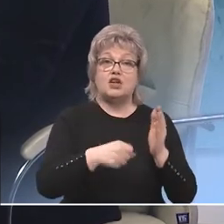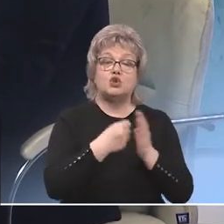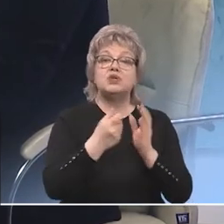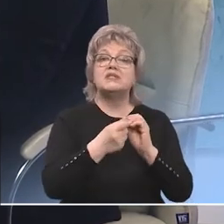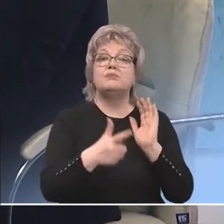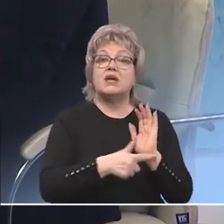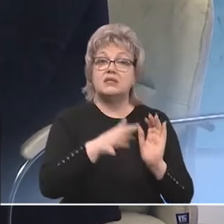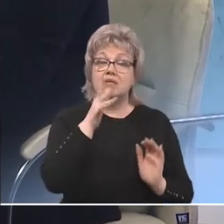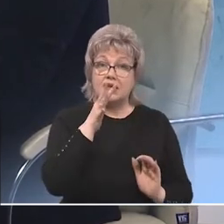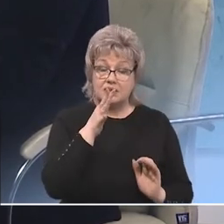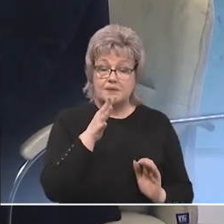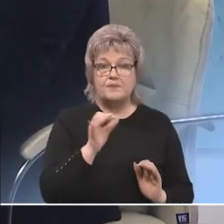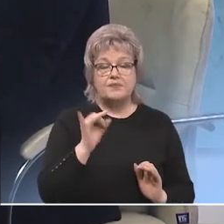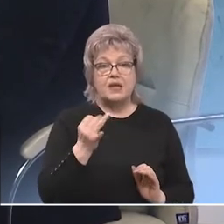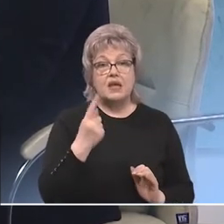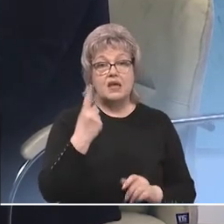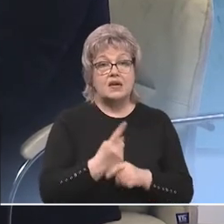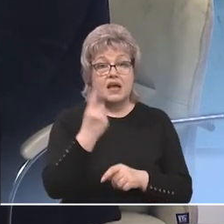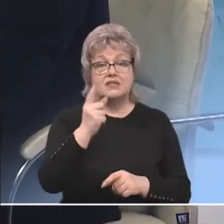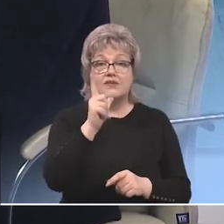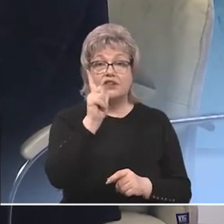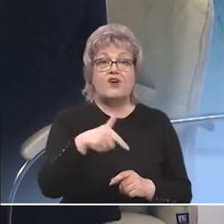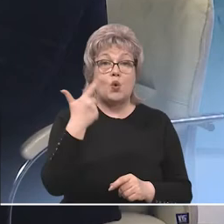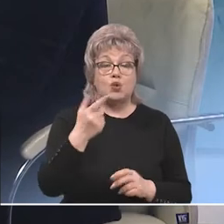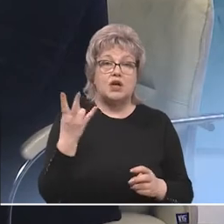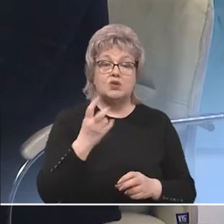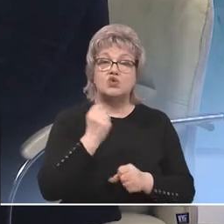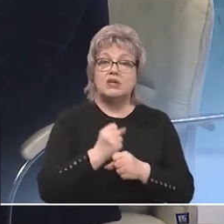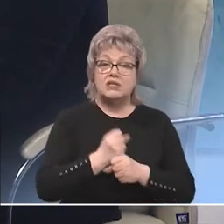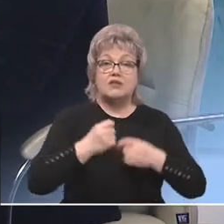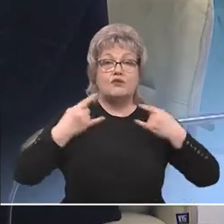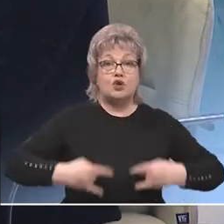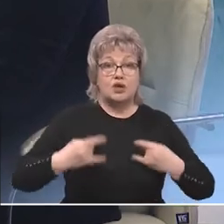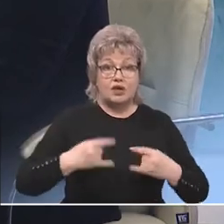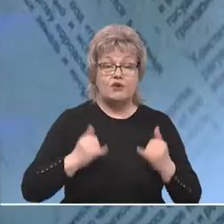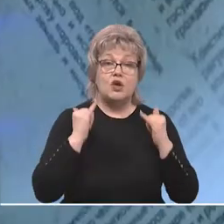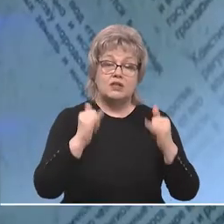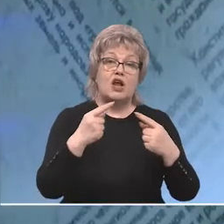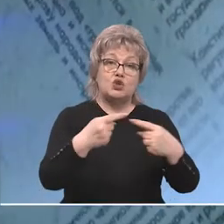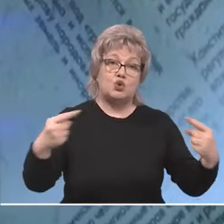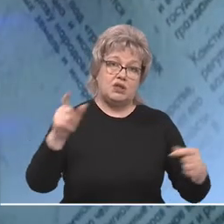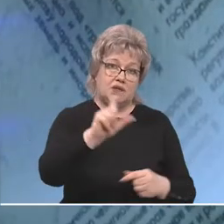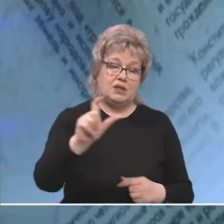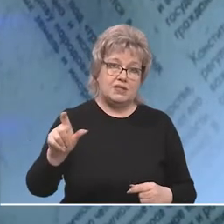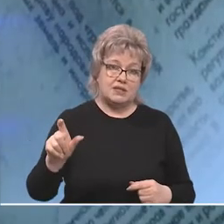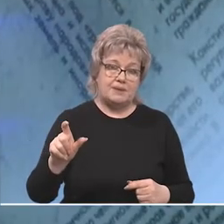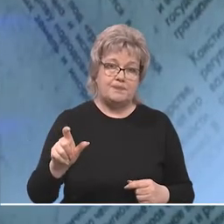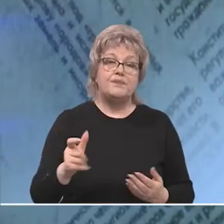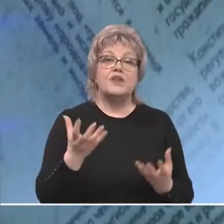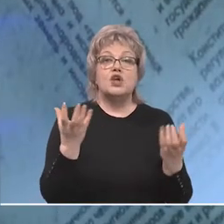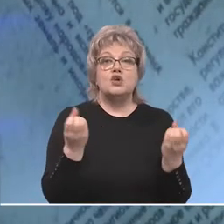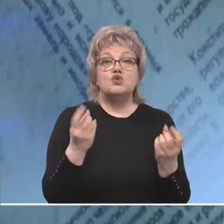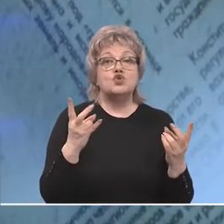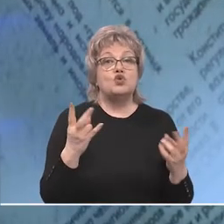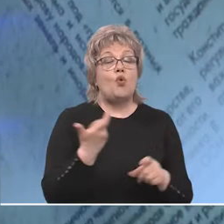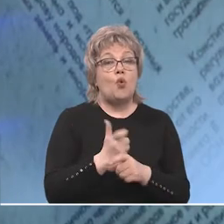лет. И раз в 2 года нужно проходить флюорографию для другим лицам. И еще, что